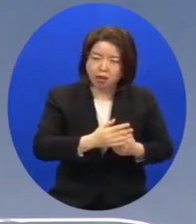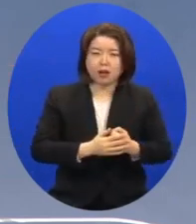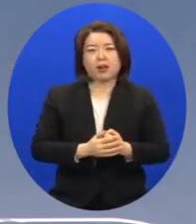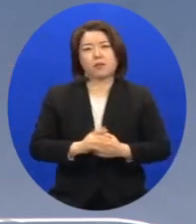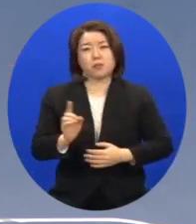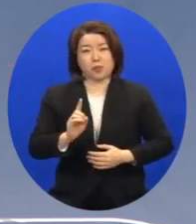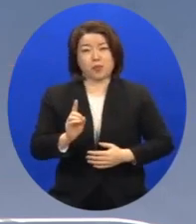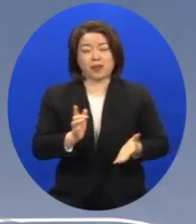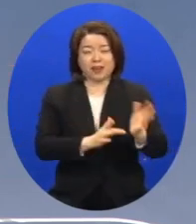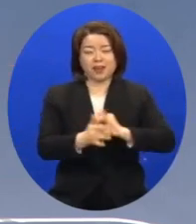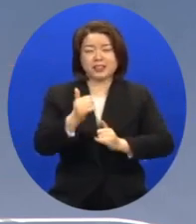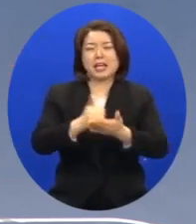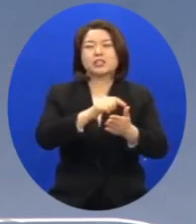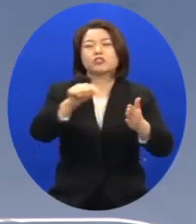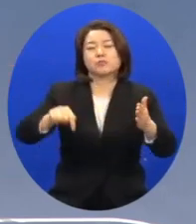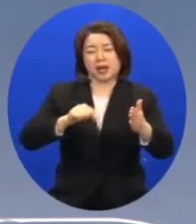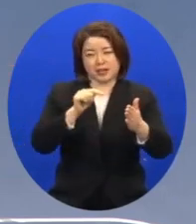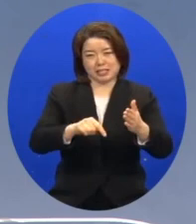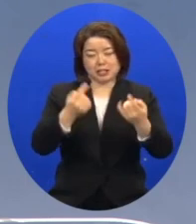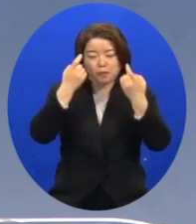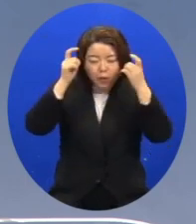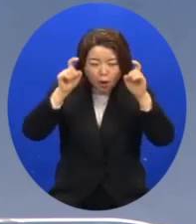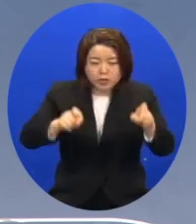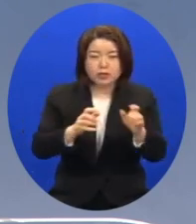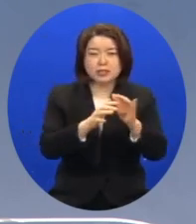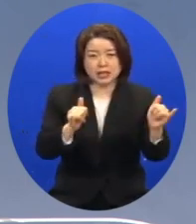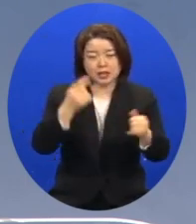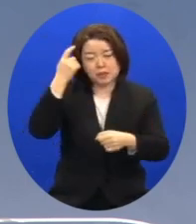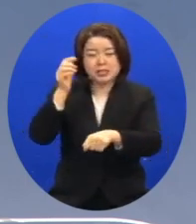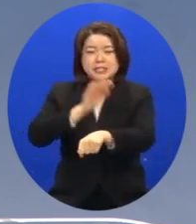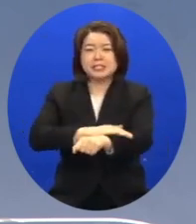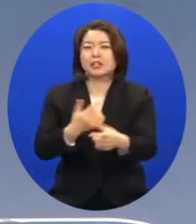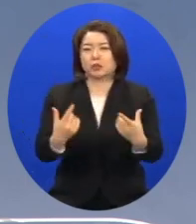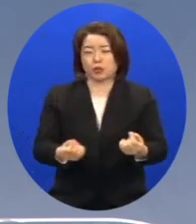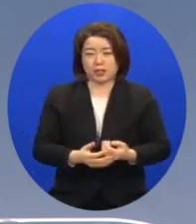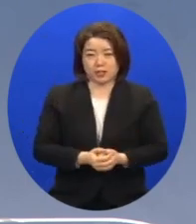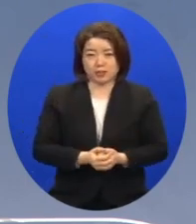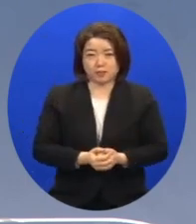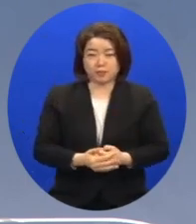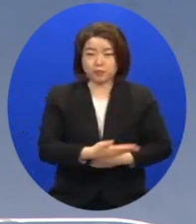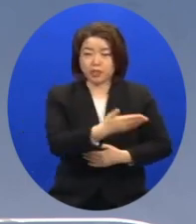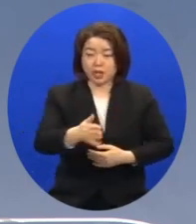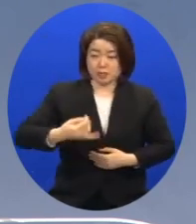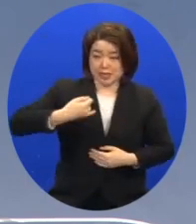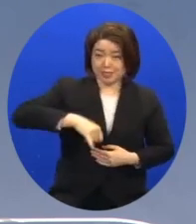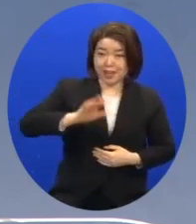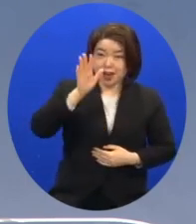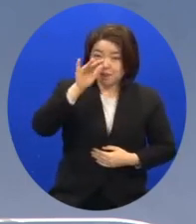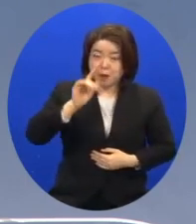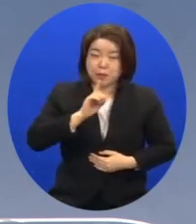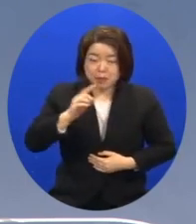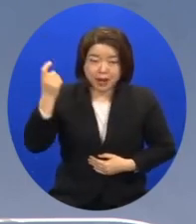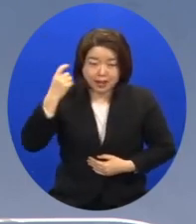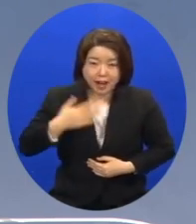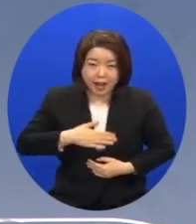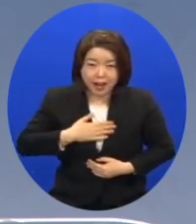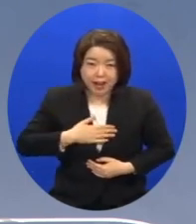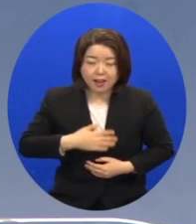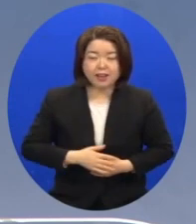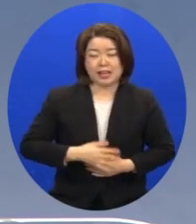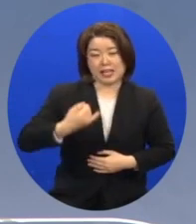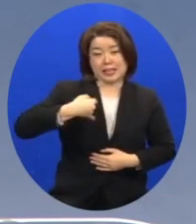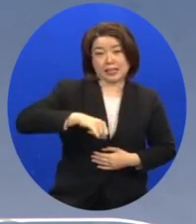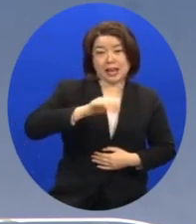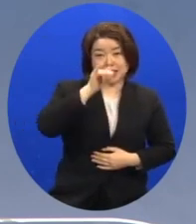어리석은 사람이 지혜로운 사람이니까 여러분 딸바보 라는 말 들어보셨죠 딸을 둔 아버지는